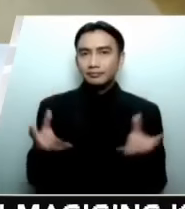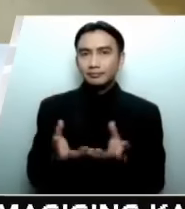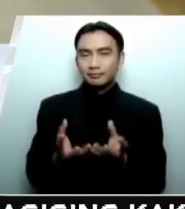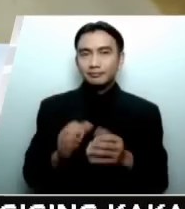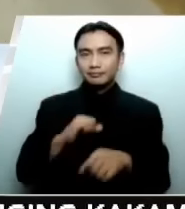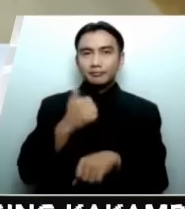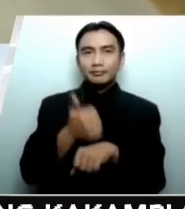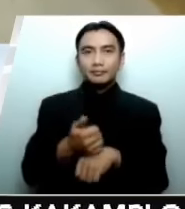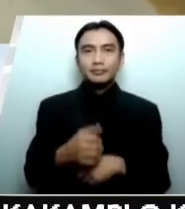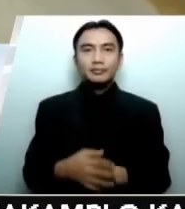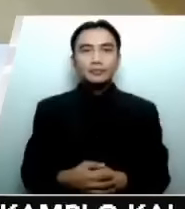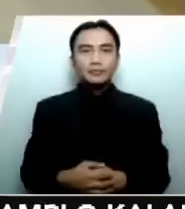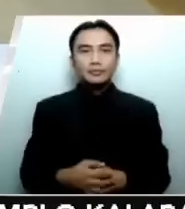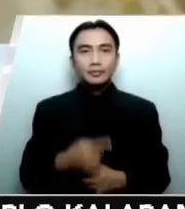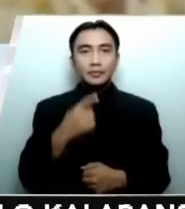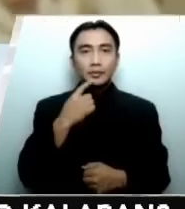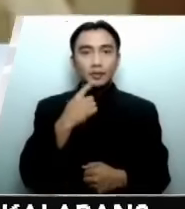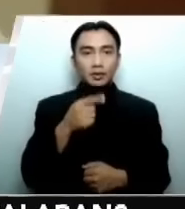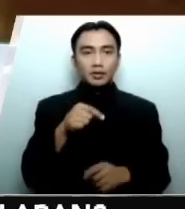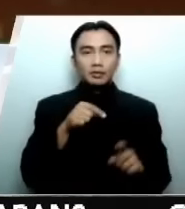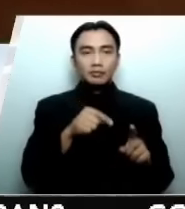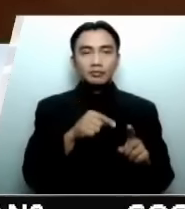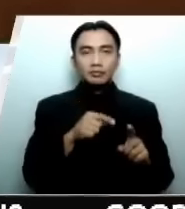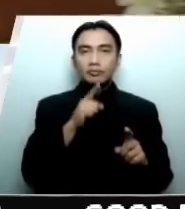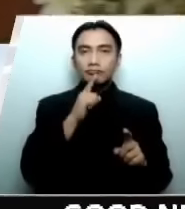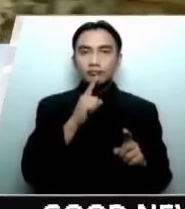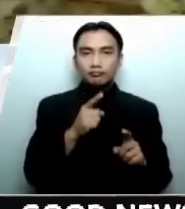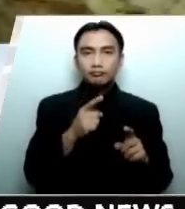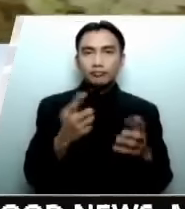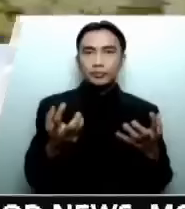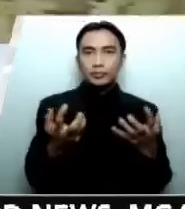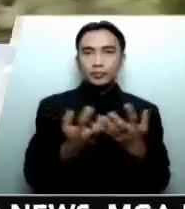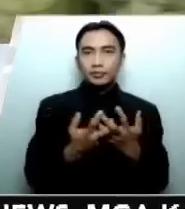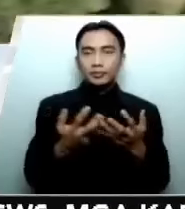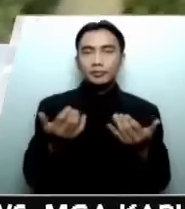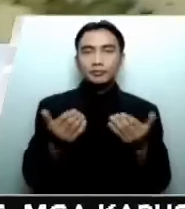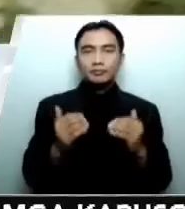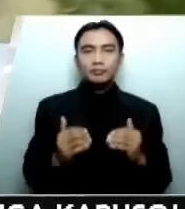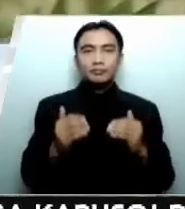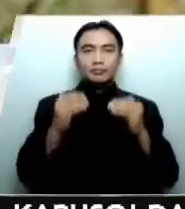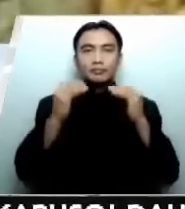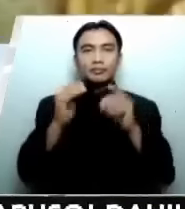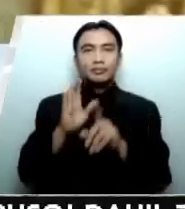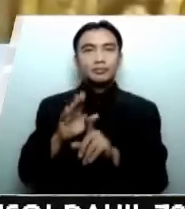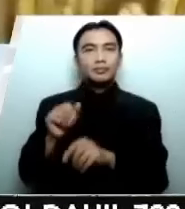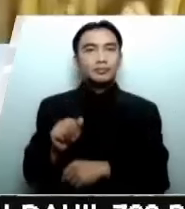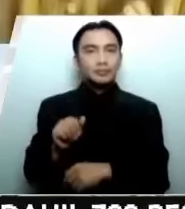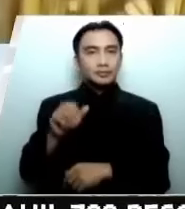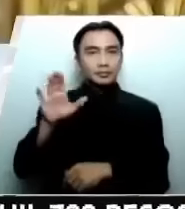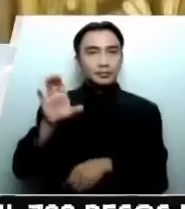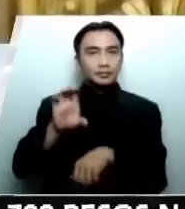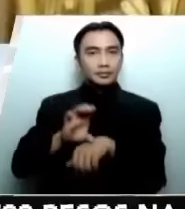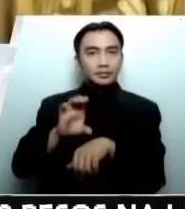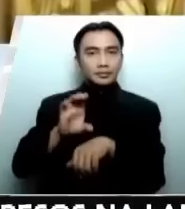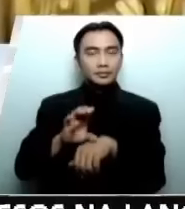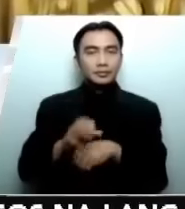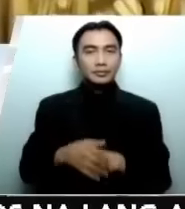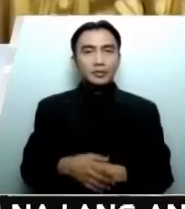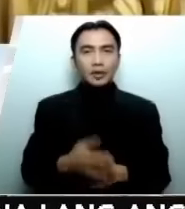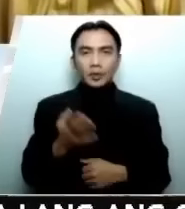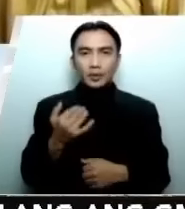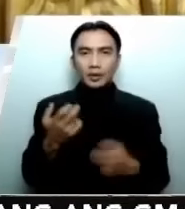sinabi ng Apostolic Nuncio na napapanahon ng pag-angat sa international shrine status ng Antipolo Cathedral, lalo't may nagaganap daw ngayong